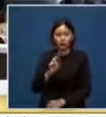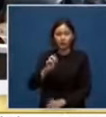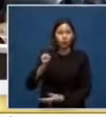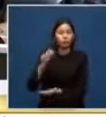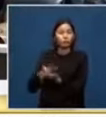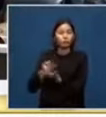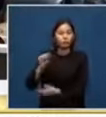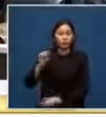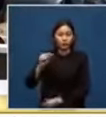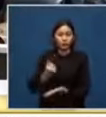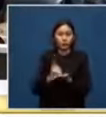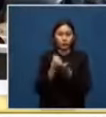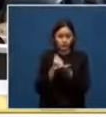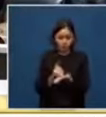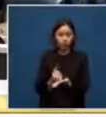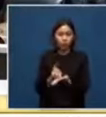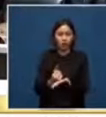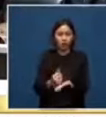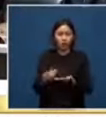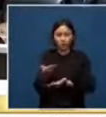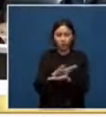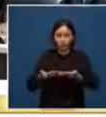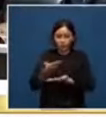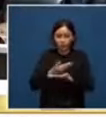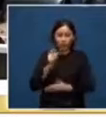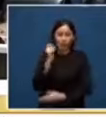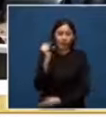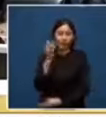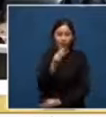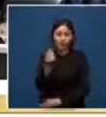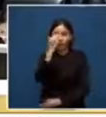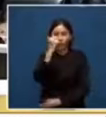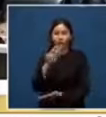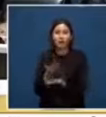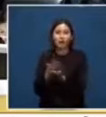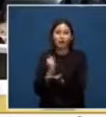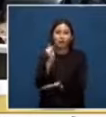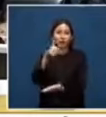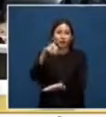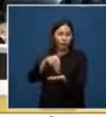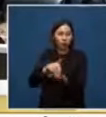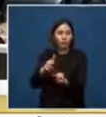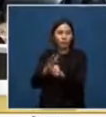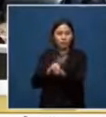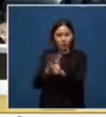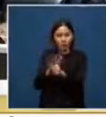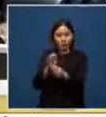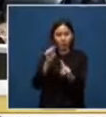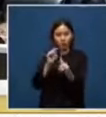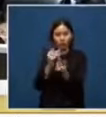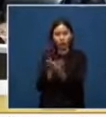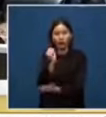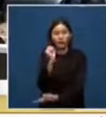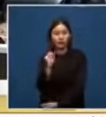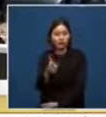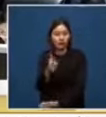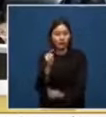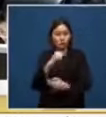ครับได้เข้ามาไกล่เกลี่ยให้เร็วขึ้นเพื่อที่ว่าค่าใช้จ่ายส่วนกลางจะพอเพียงกับการใช้จ่ายใน